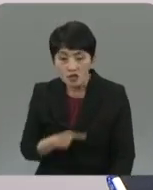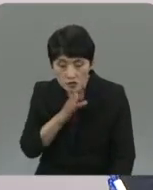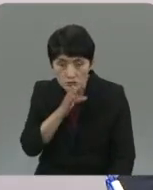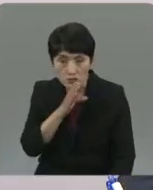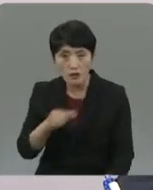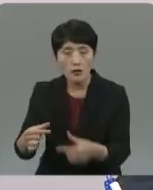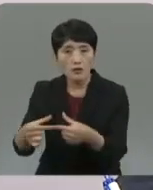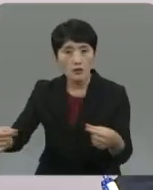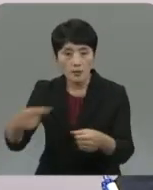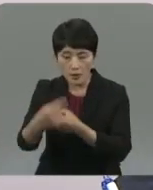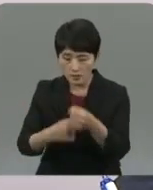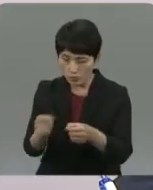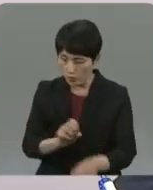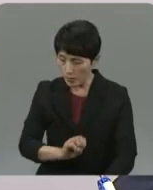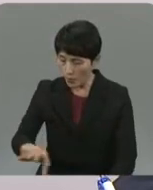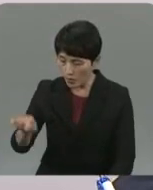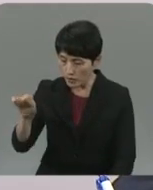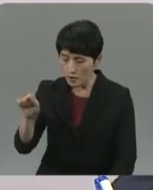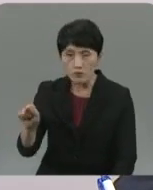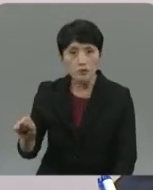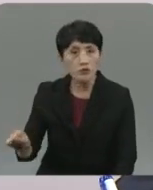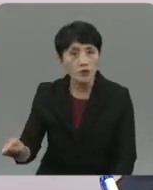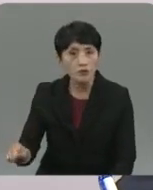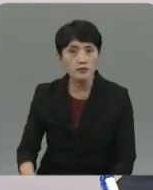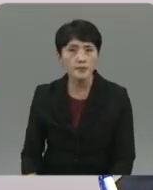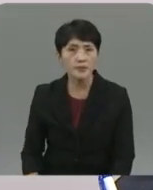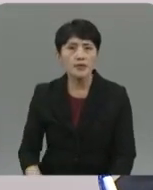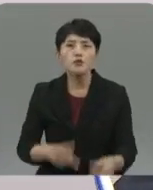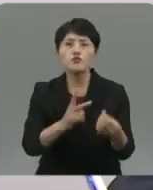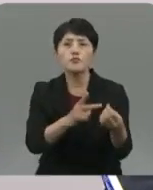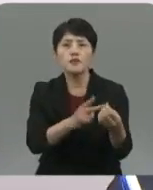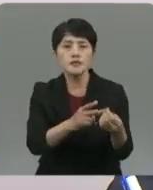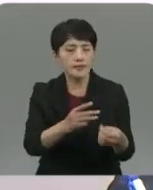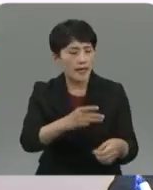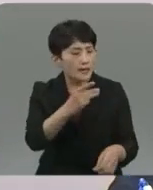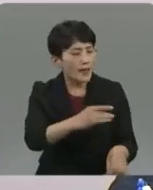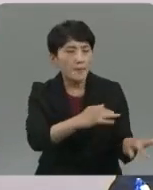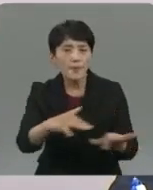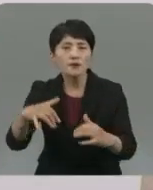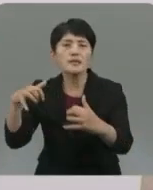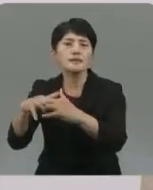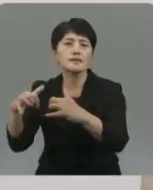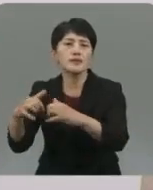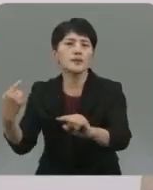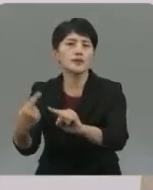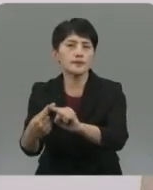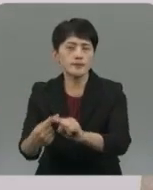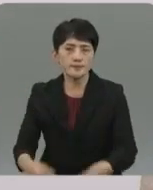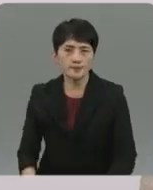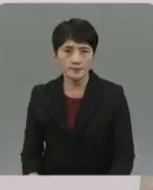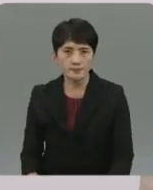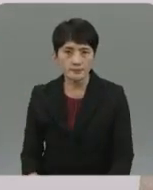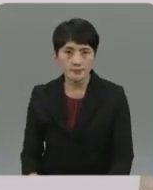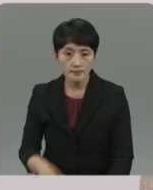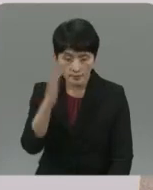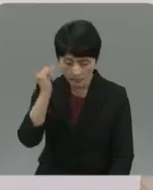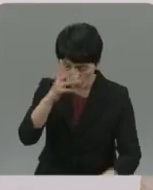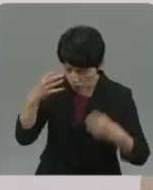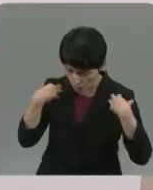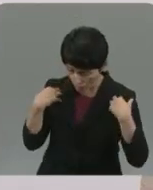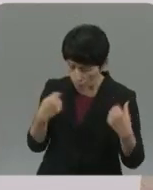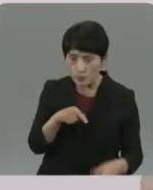Öffentlichkeit beunruhige und für einen politischen streitsorge dagegen prangerte die Minze Partei an das